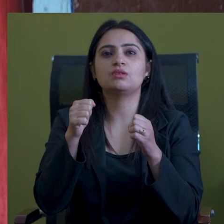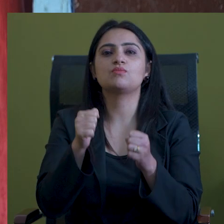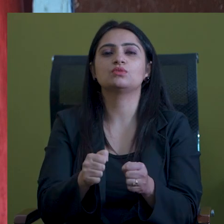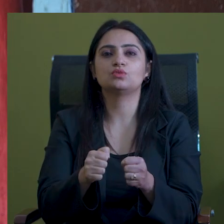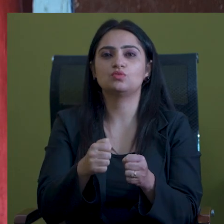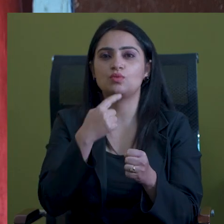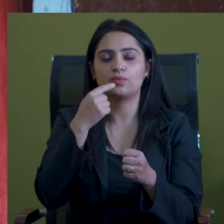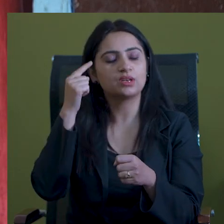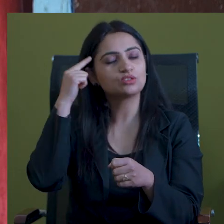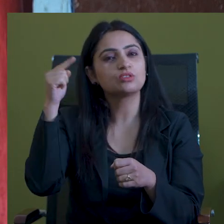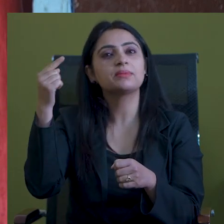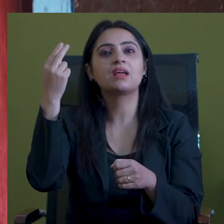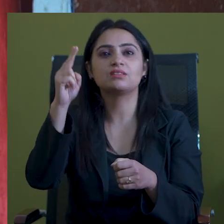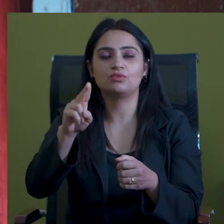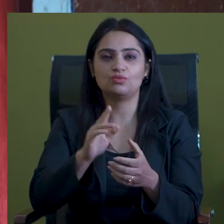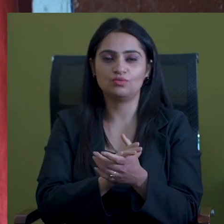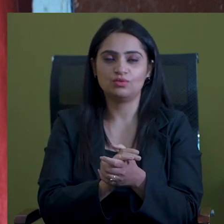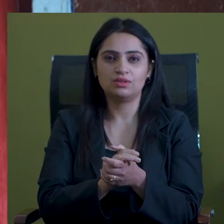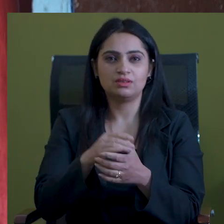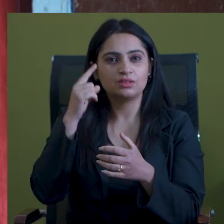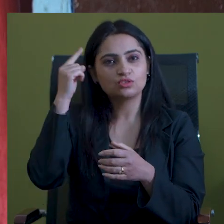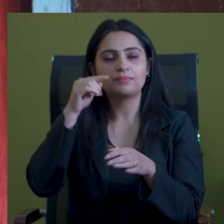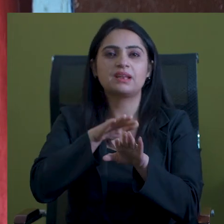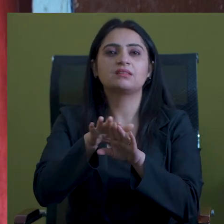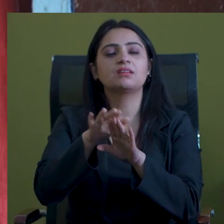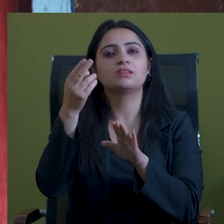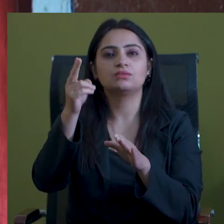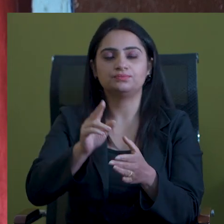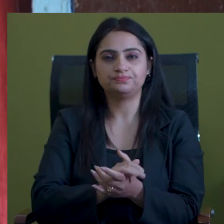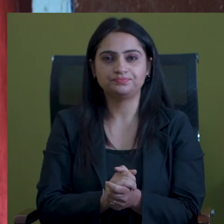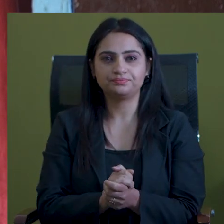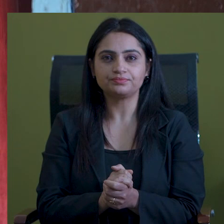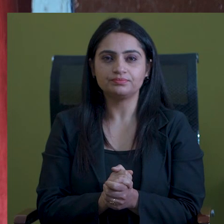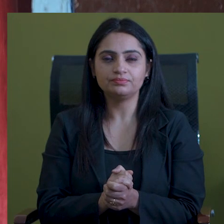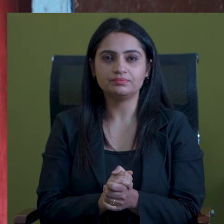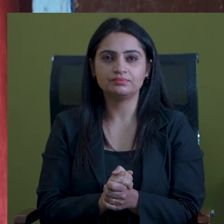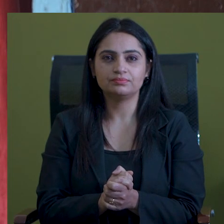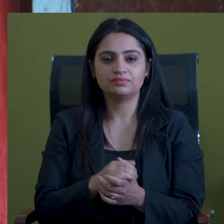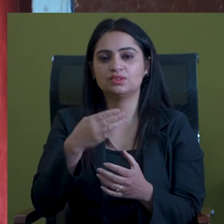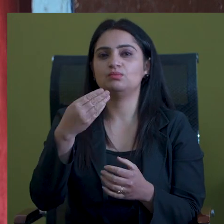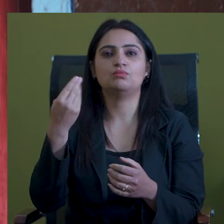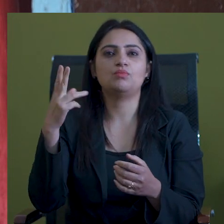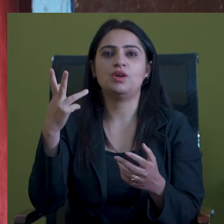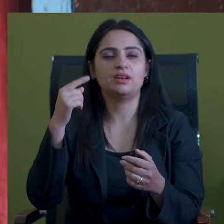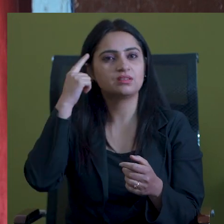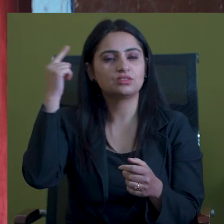सपना ता तेरह थी अब रहा है अब अब ऑन रहा रंच आब